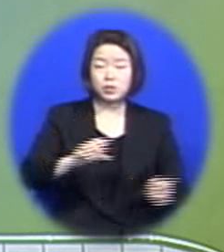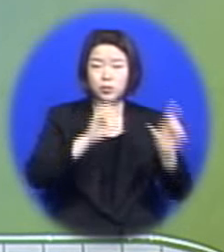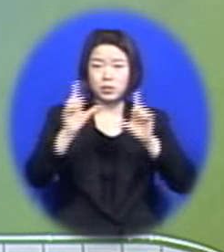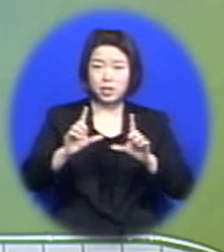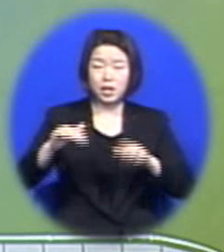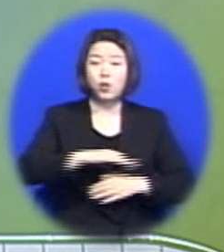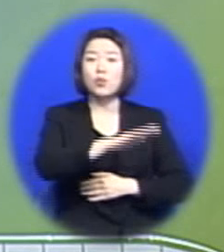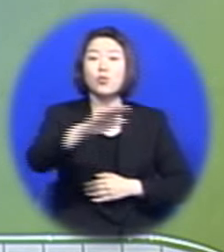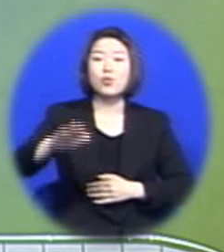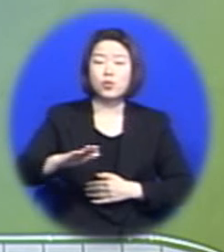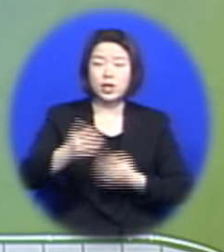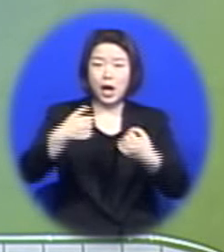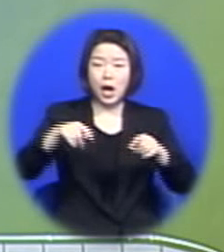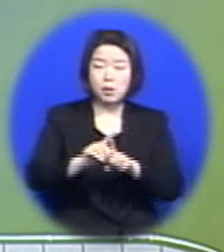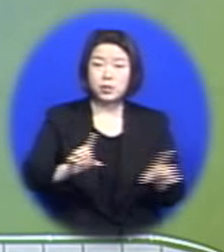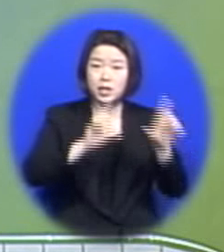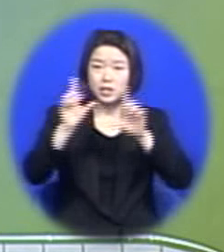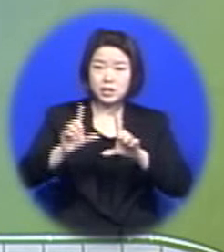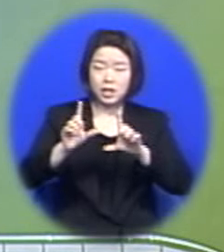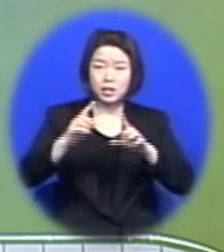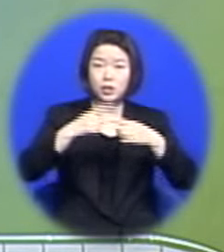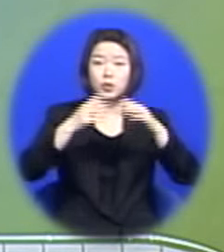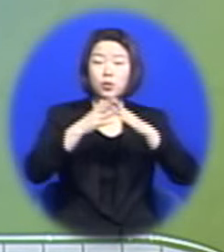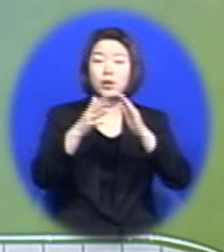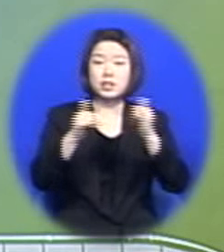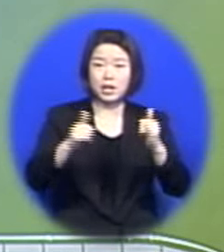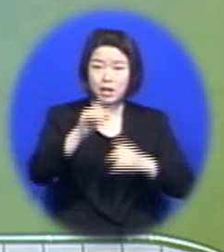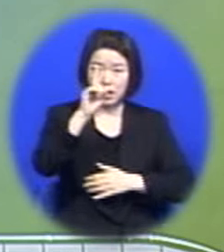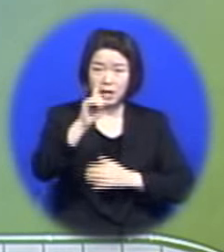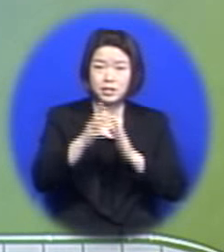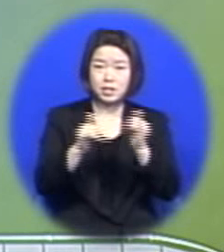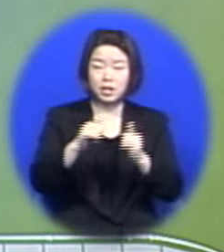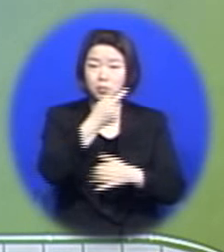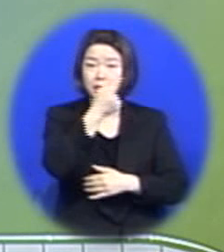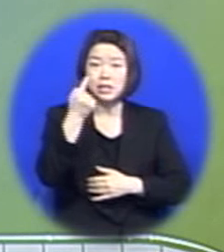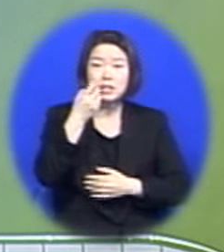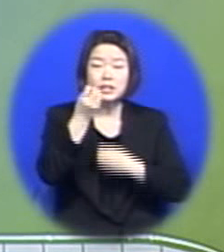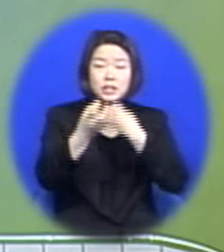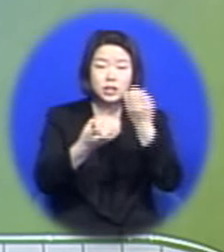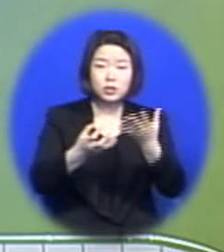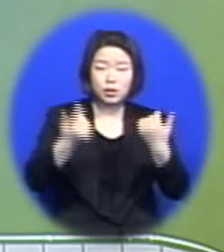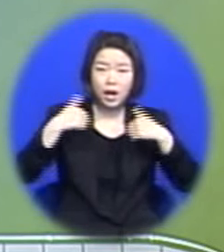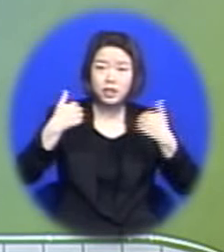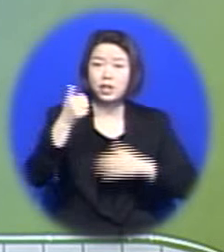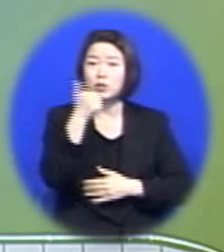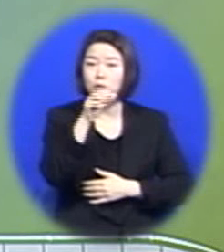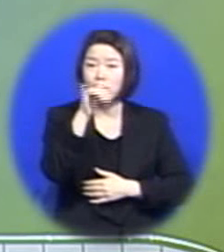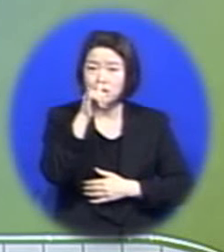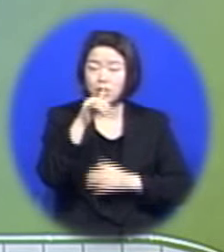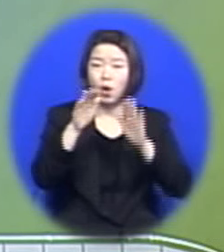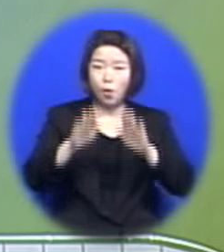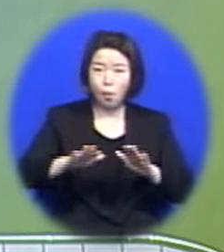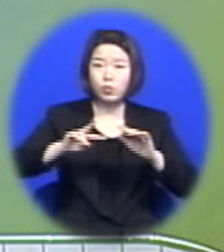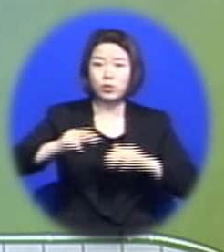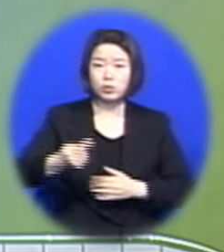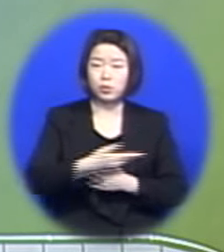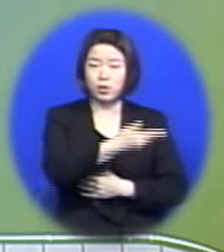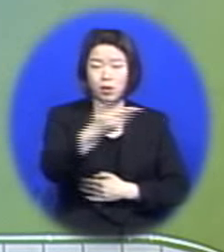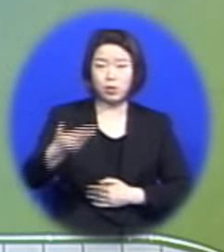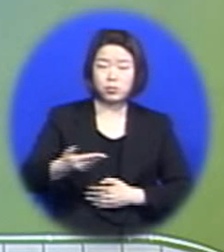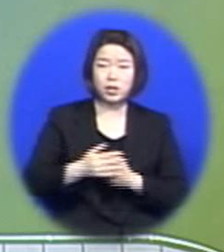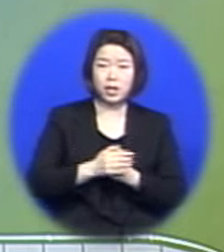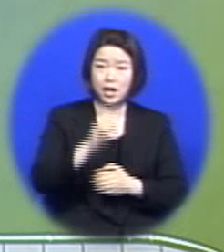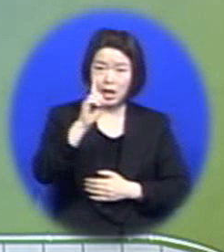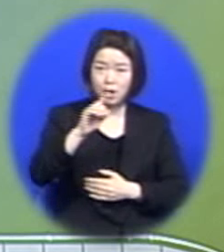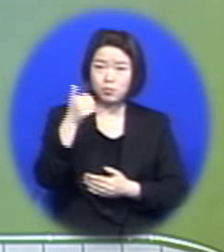같이 지내는 교우 중에 한 분을 여러분에게 증인으로 소개를 늘 해왔는데 오늘도 여러분에게